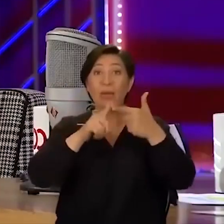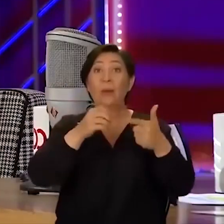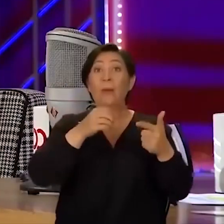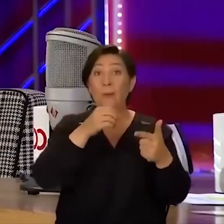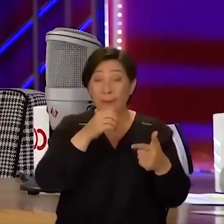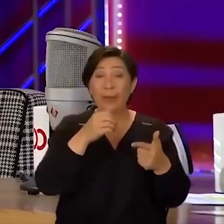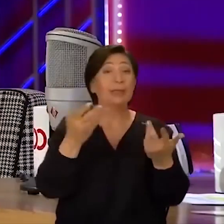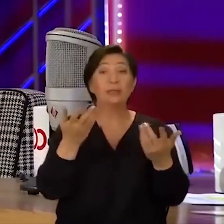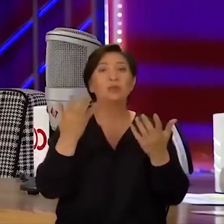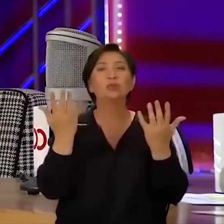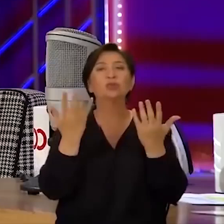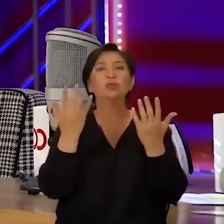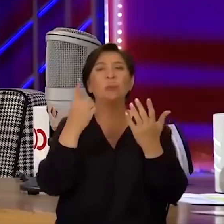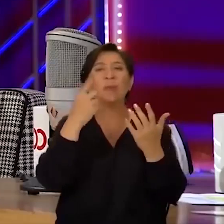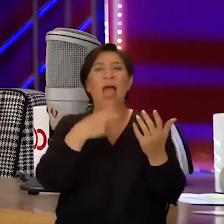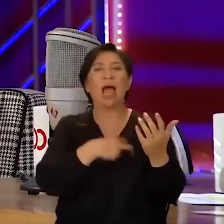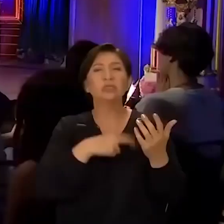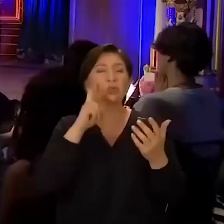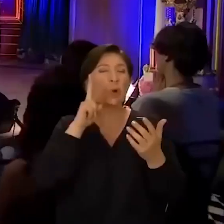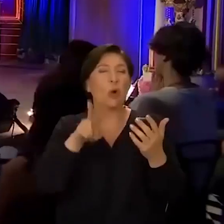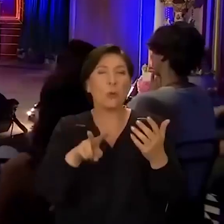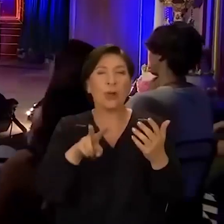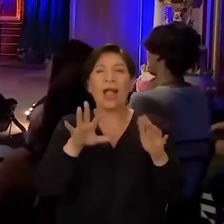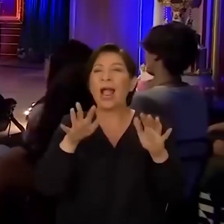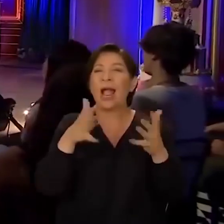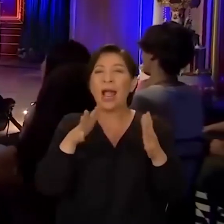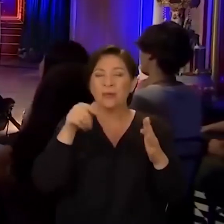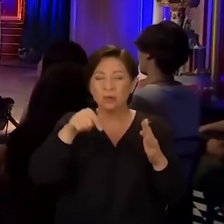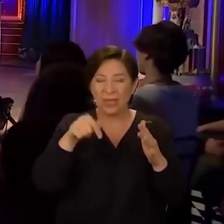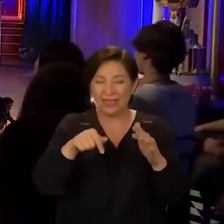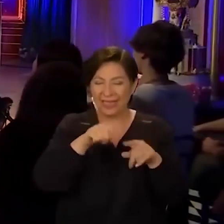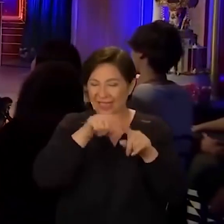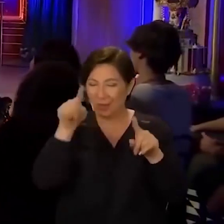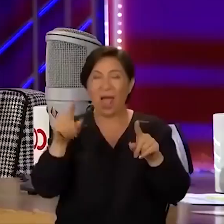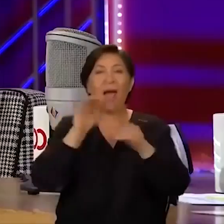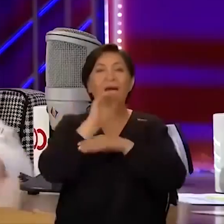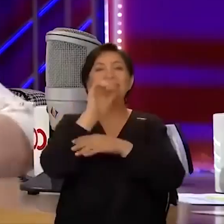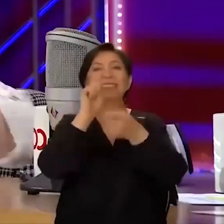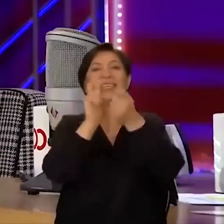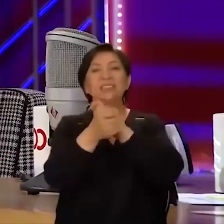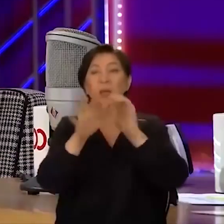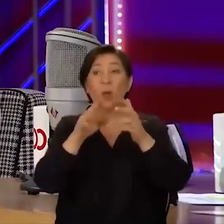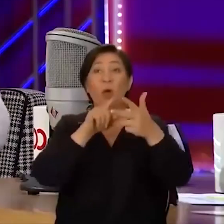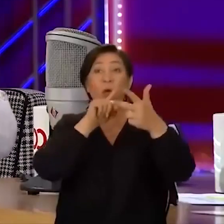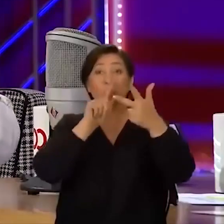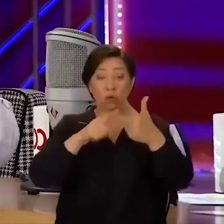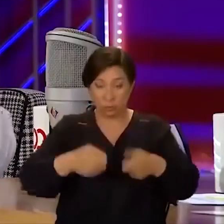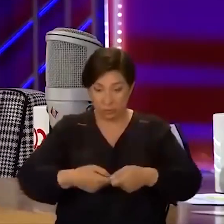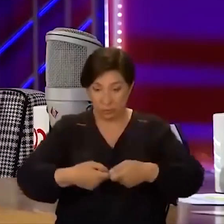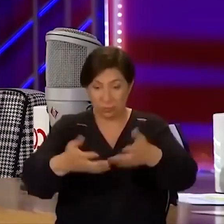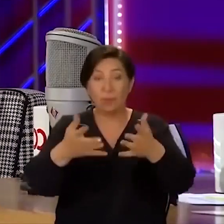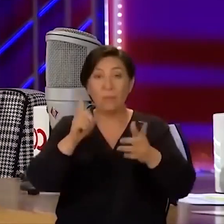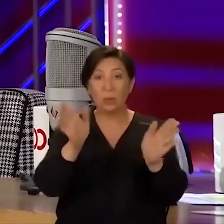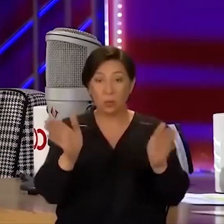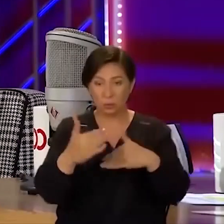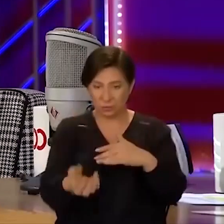üflediğinde şeyden de çok bir aşk görüyorum dedi ve işte Galiba şu andan itibaren hayatı destek falan dedi Üçüncü sefer